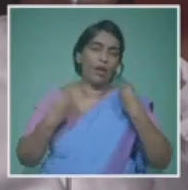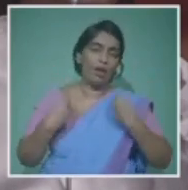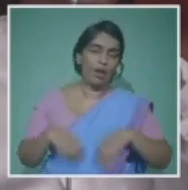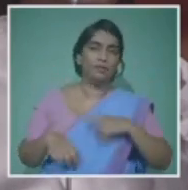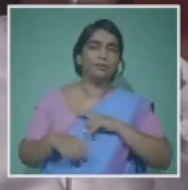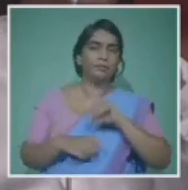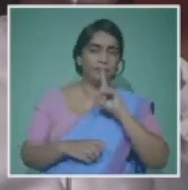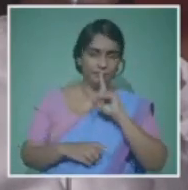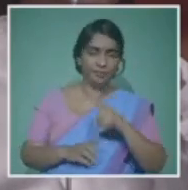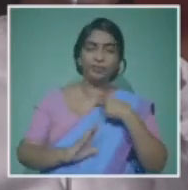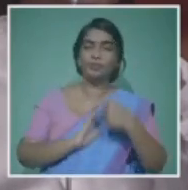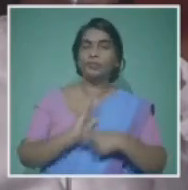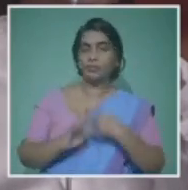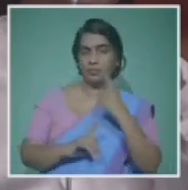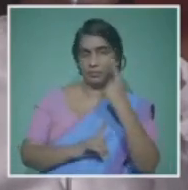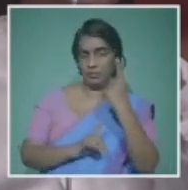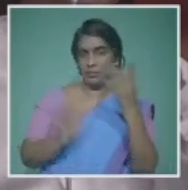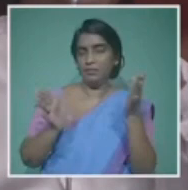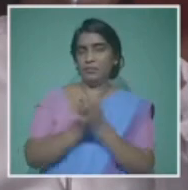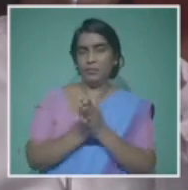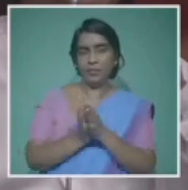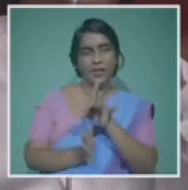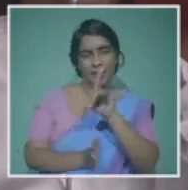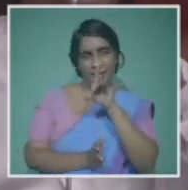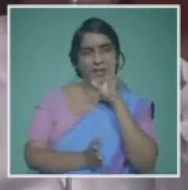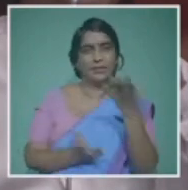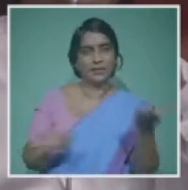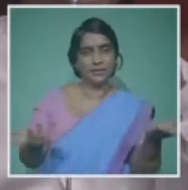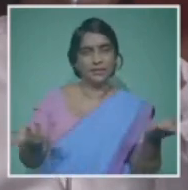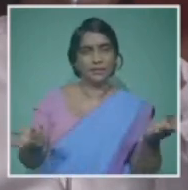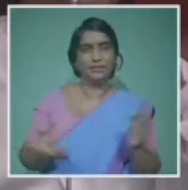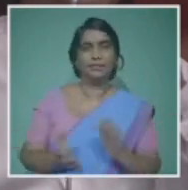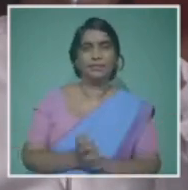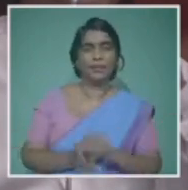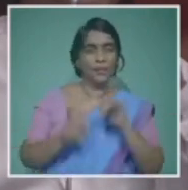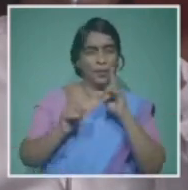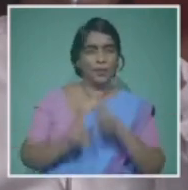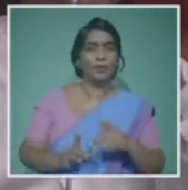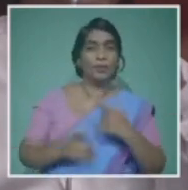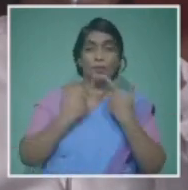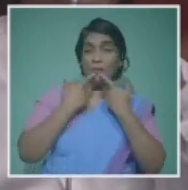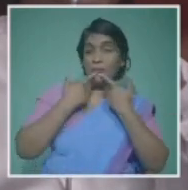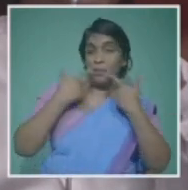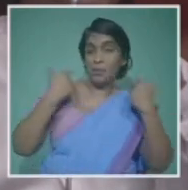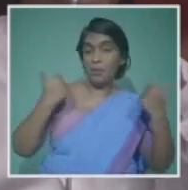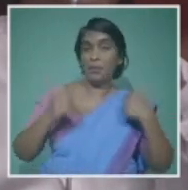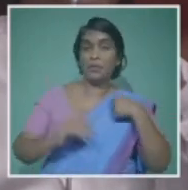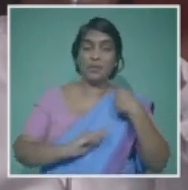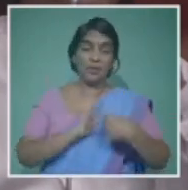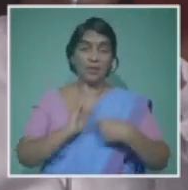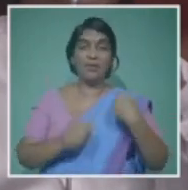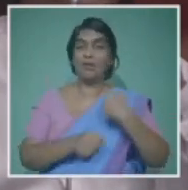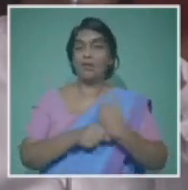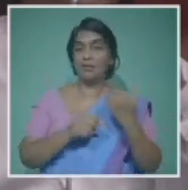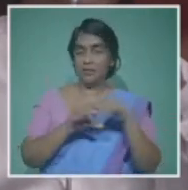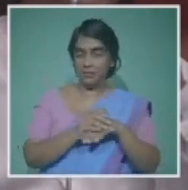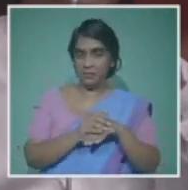kira. Lanka api kerana tak, lanjutan. Mereka desa itu orang yang apa aye?